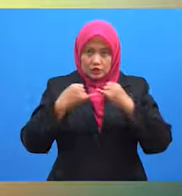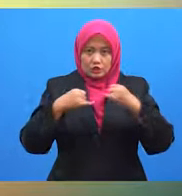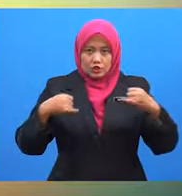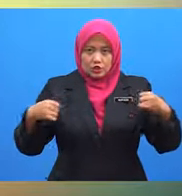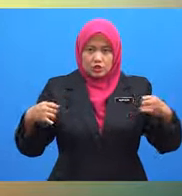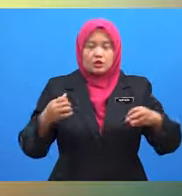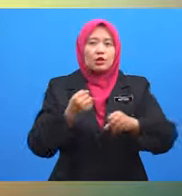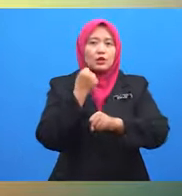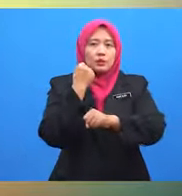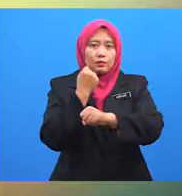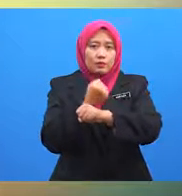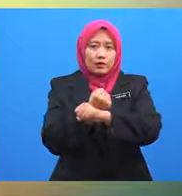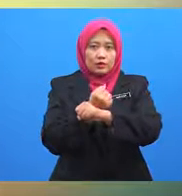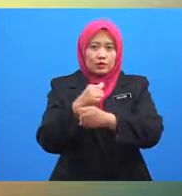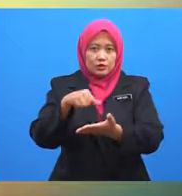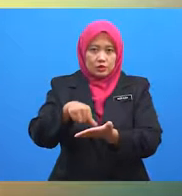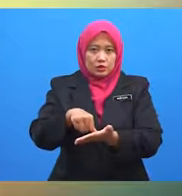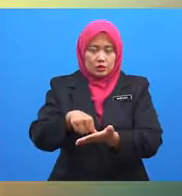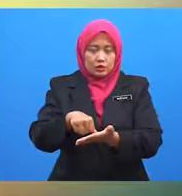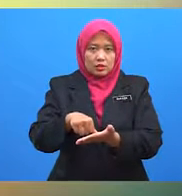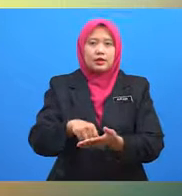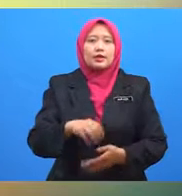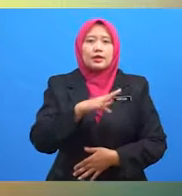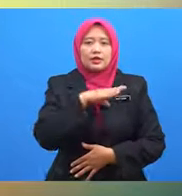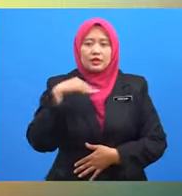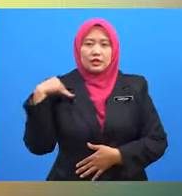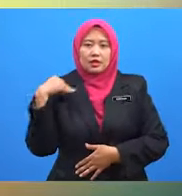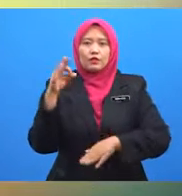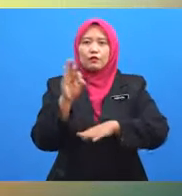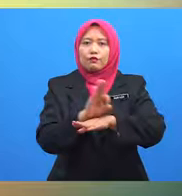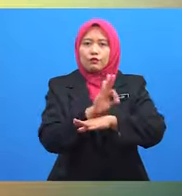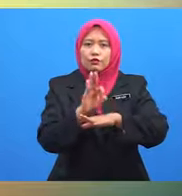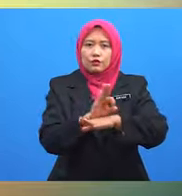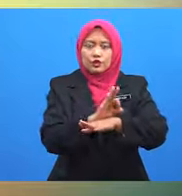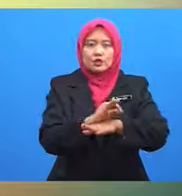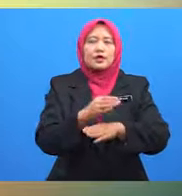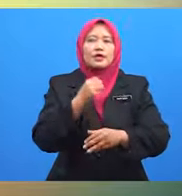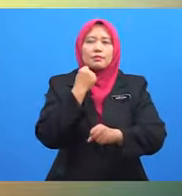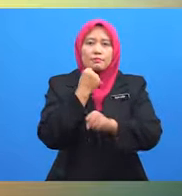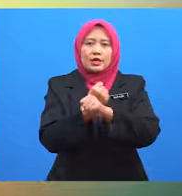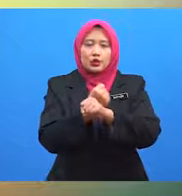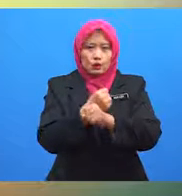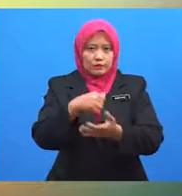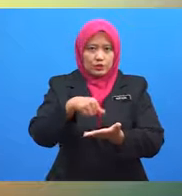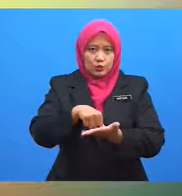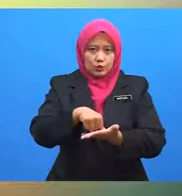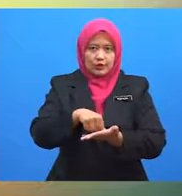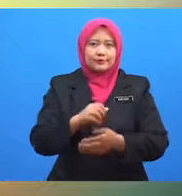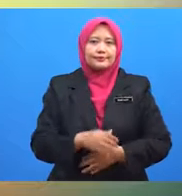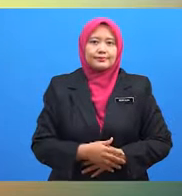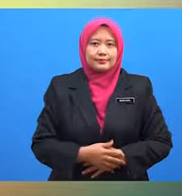dan apakah fungsi batu bersurat tersebut? Baiklah, sebelum saya meneruskan perbahasan